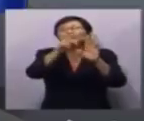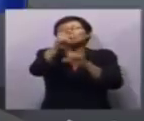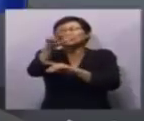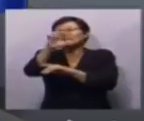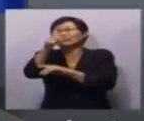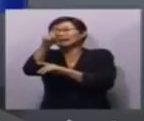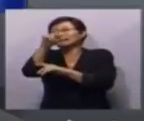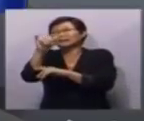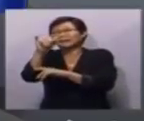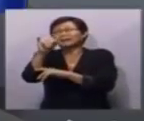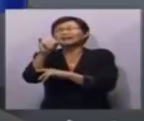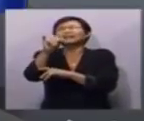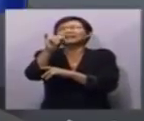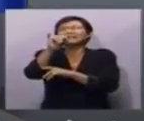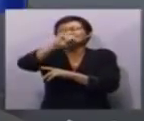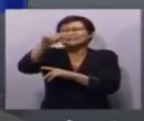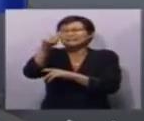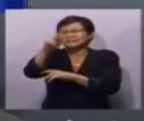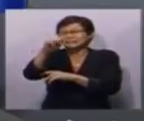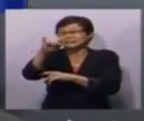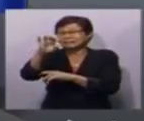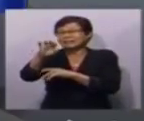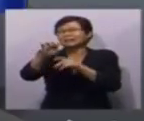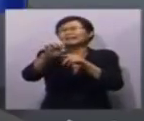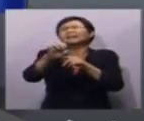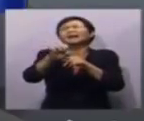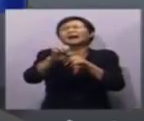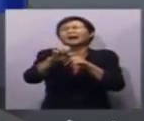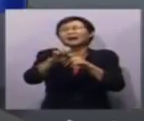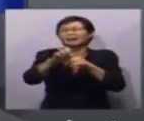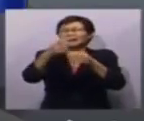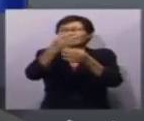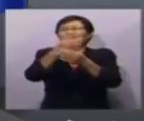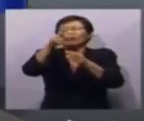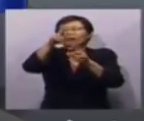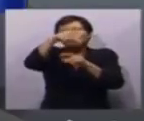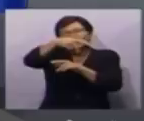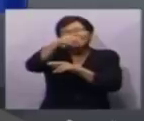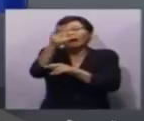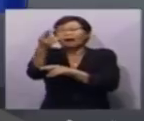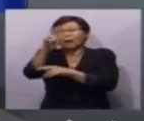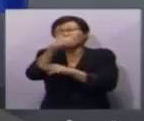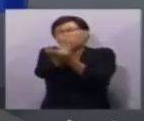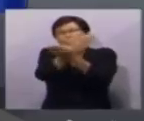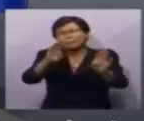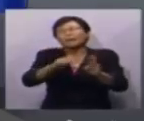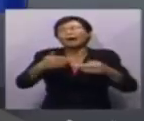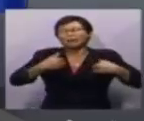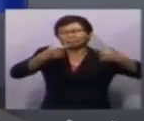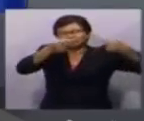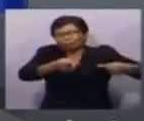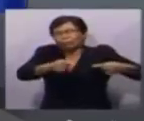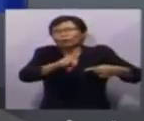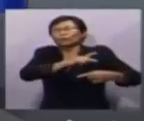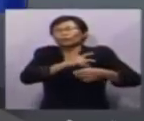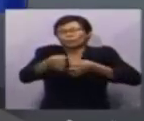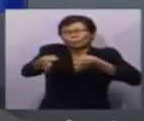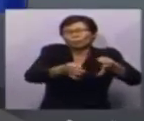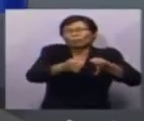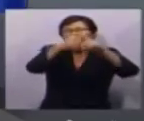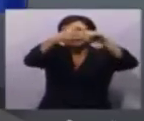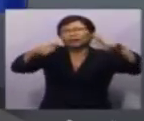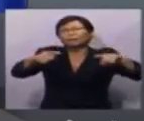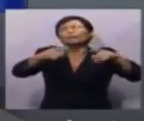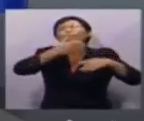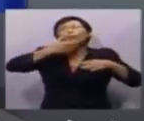Teratai Janice Lee yang bertanding atas tiket Parti Rakyat Malaysia PRM. Turut bertanding Ketua Penerangan Dewan